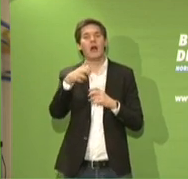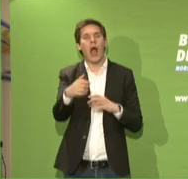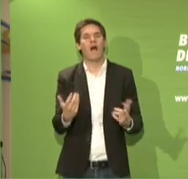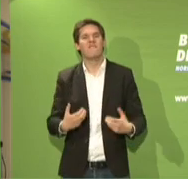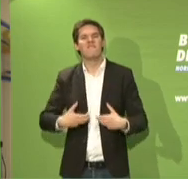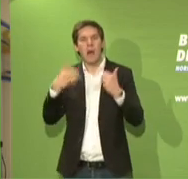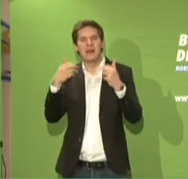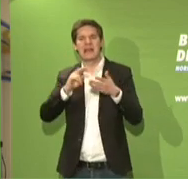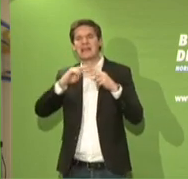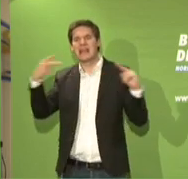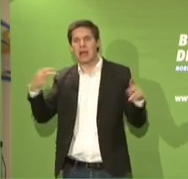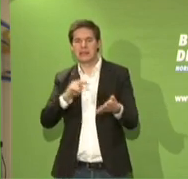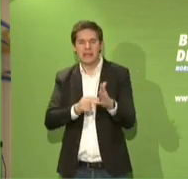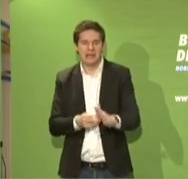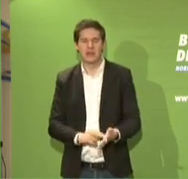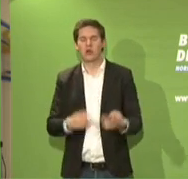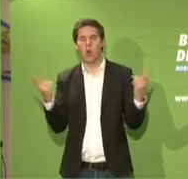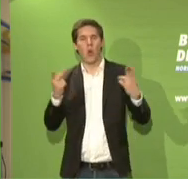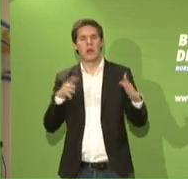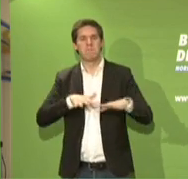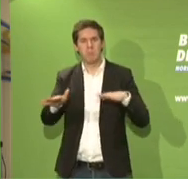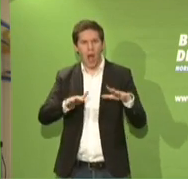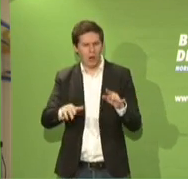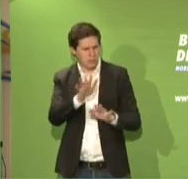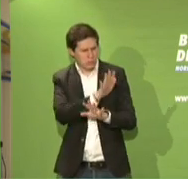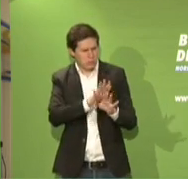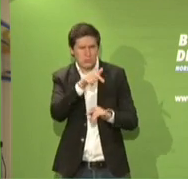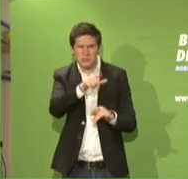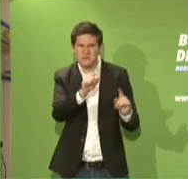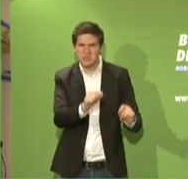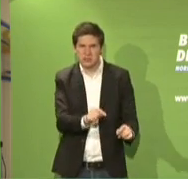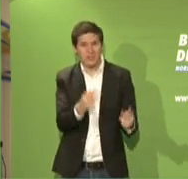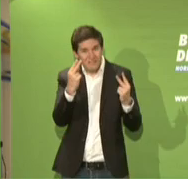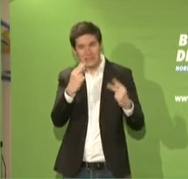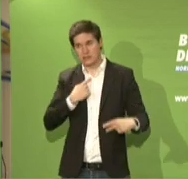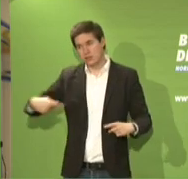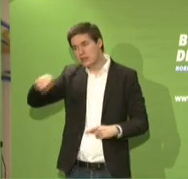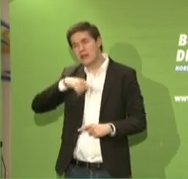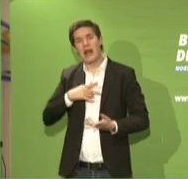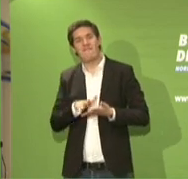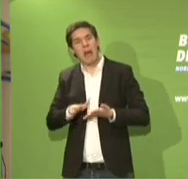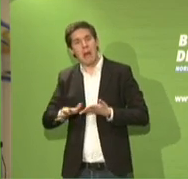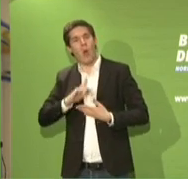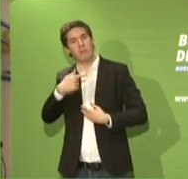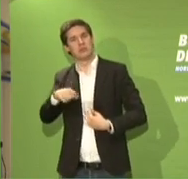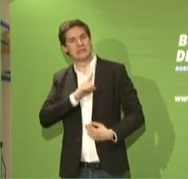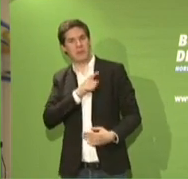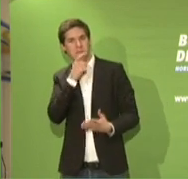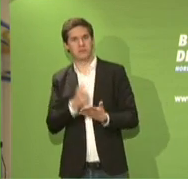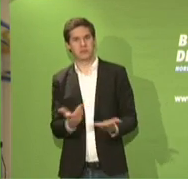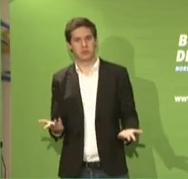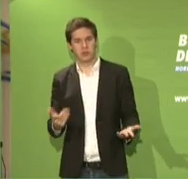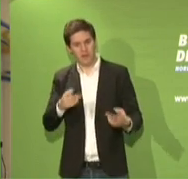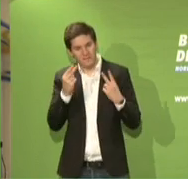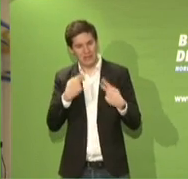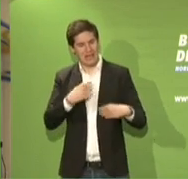Agrarfabriken, Gentechnik oder undurchsichtigen Verbrauchermärkten brauchen wir doch selbstbestimmte Verbraucherinnen und Verbraucher, starke